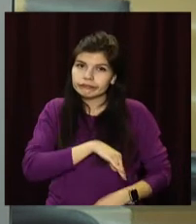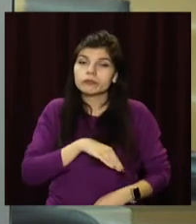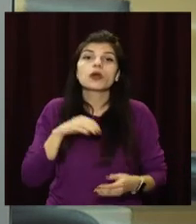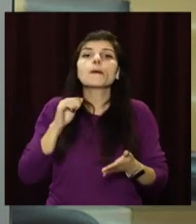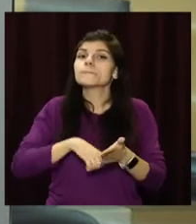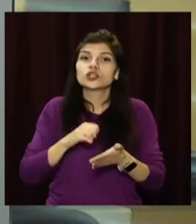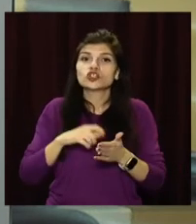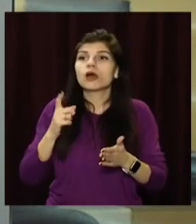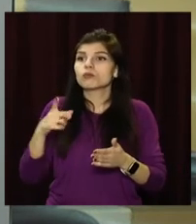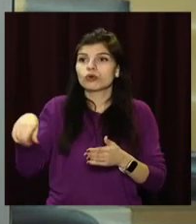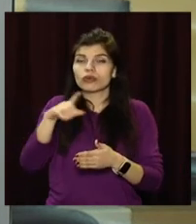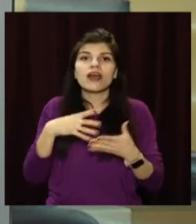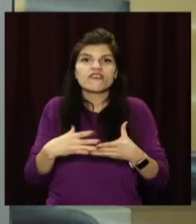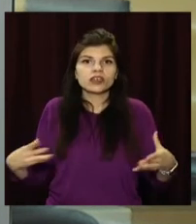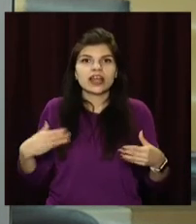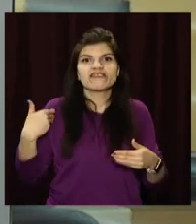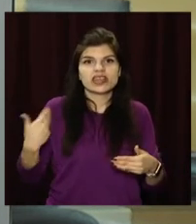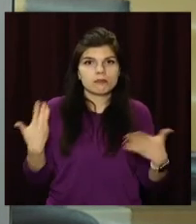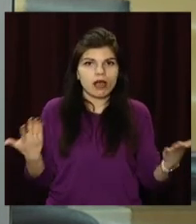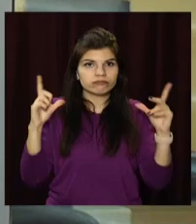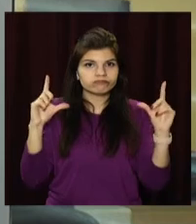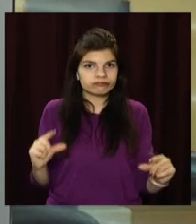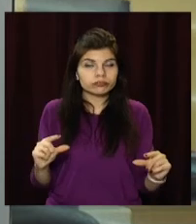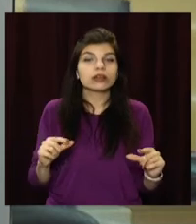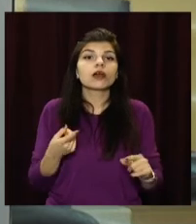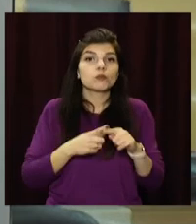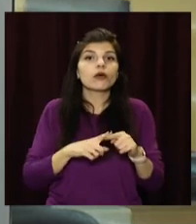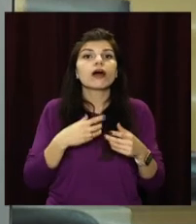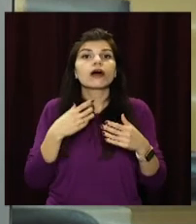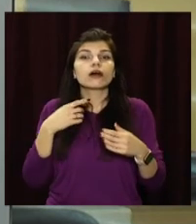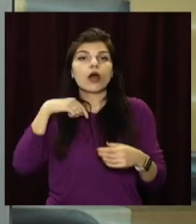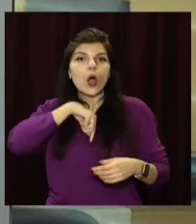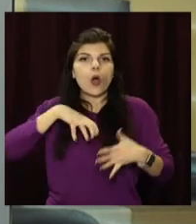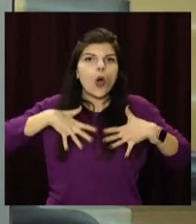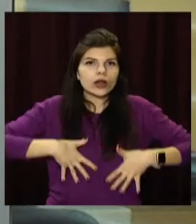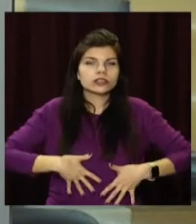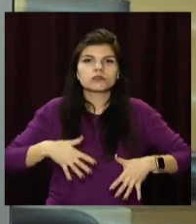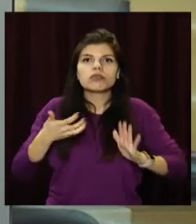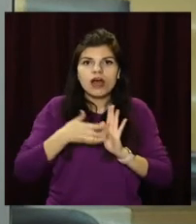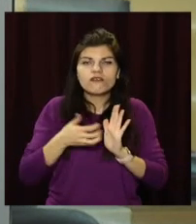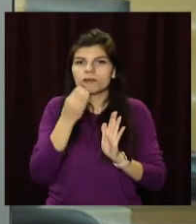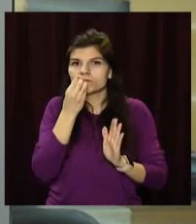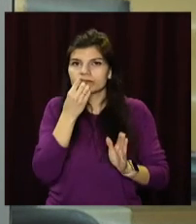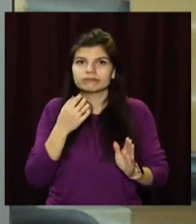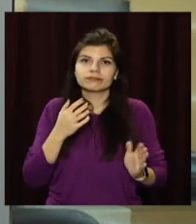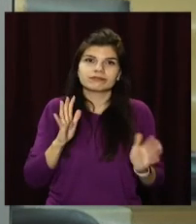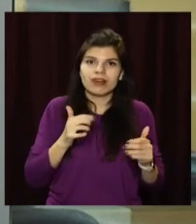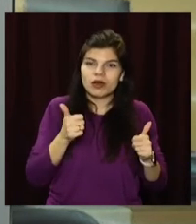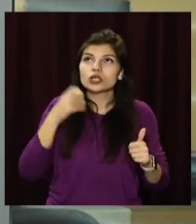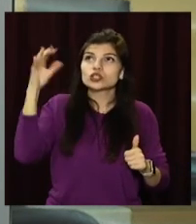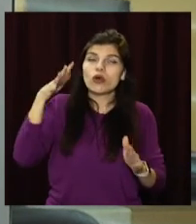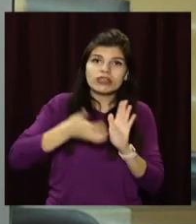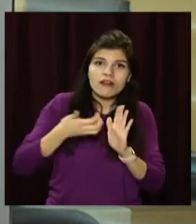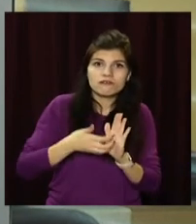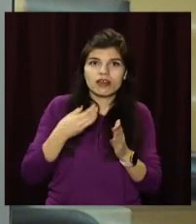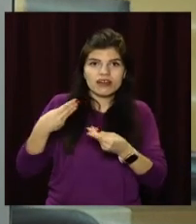Причина – весняний гіповітаміноз. Лікарі кажуть, навесні організм потерпає через незбалансоване харчування та дефіцит сонця.